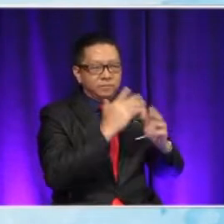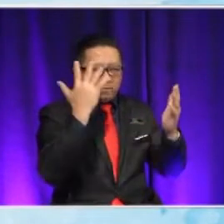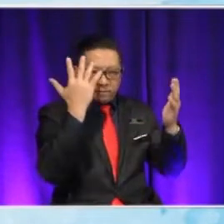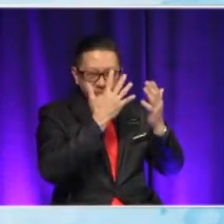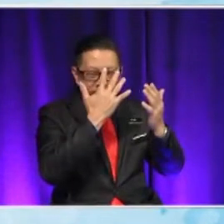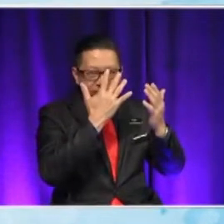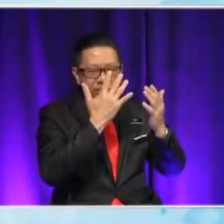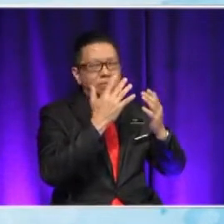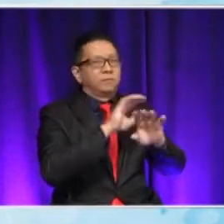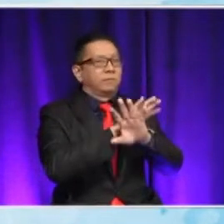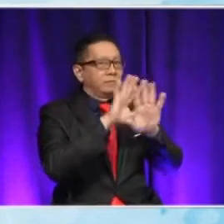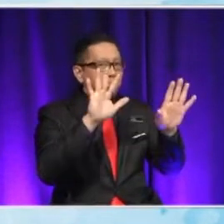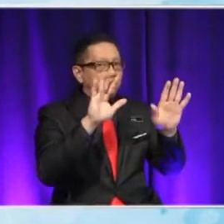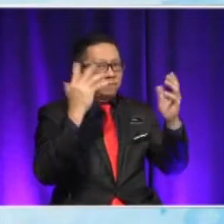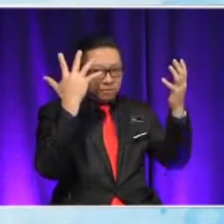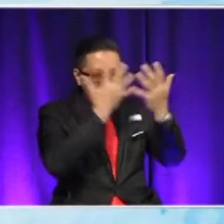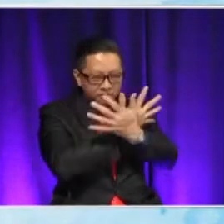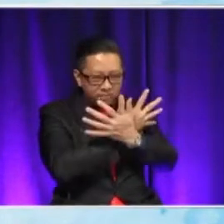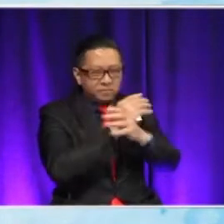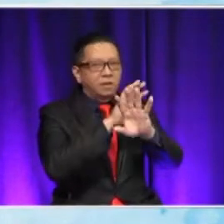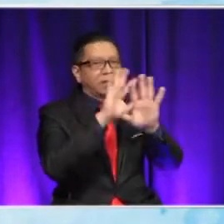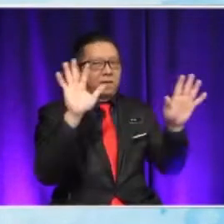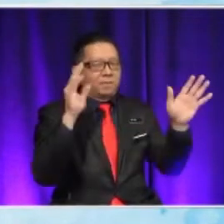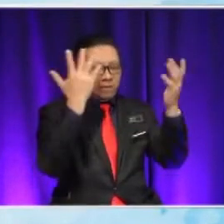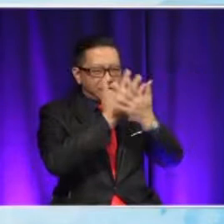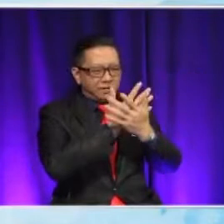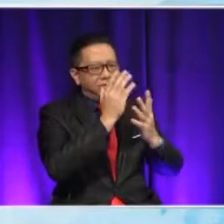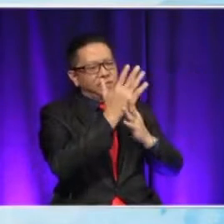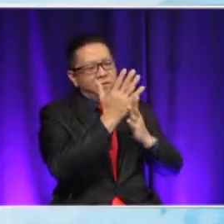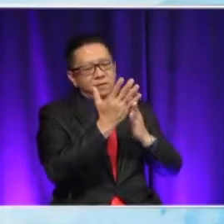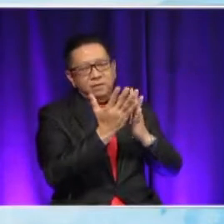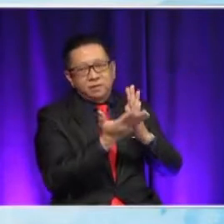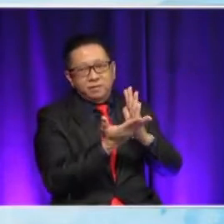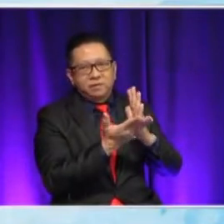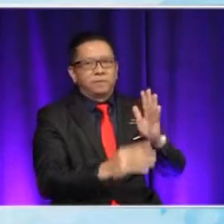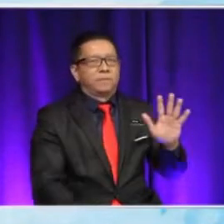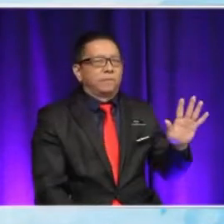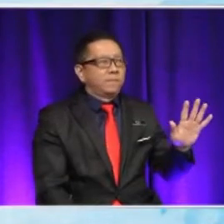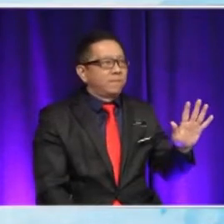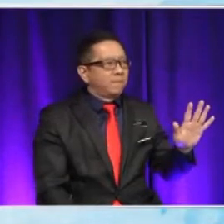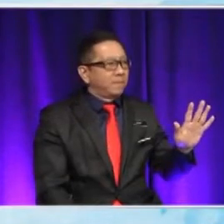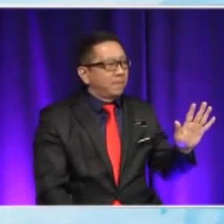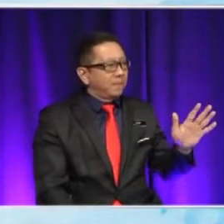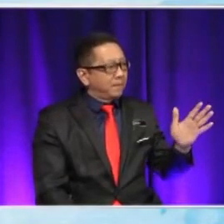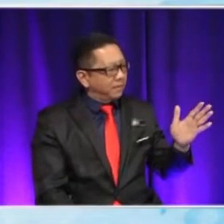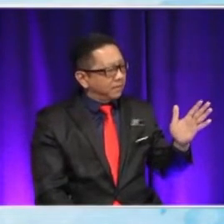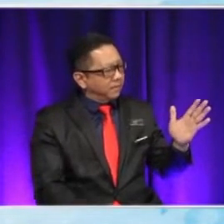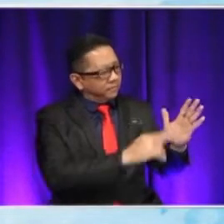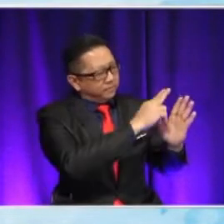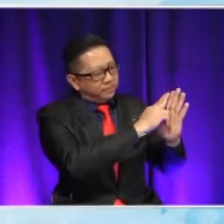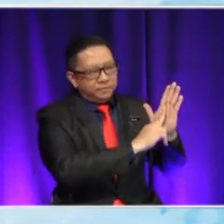lihat aspur Woi baik sambil tuh enggak ladenin cowok-cowok tuh kita